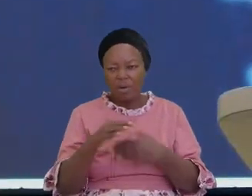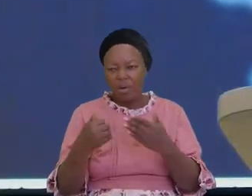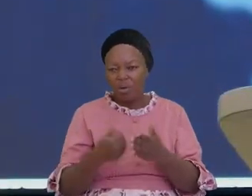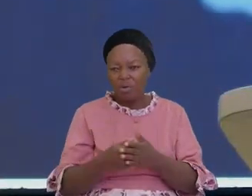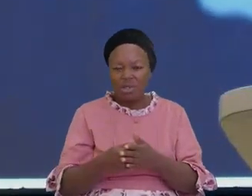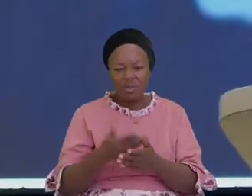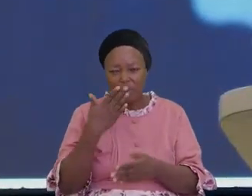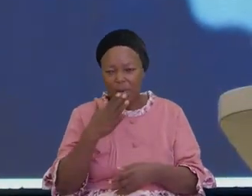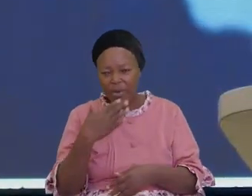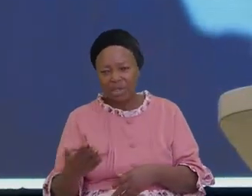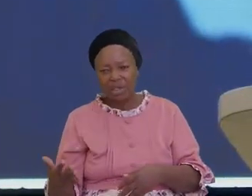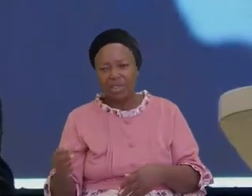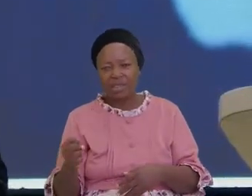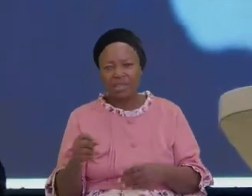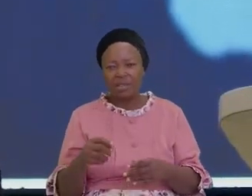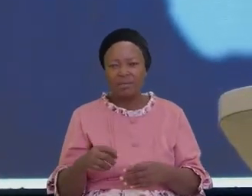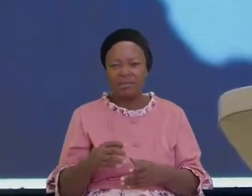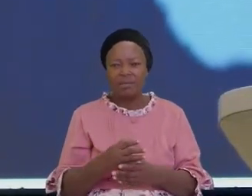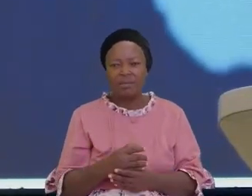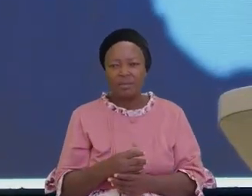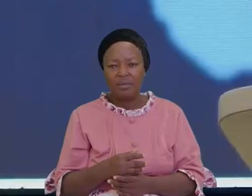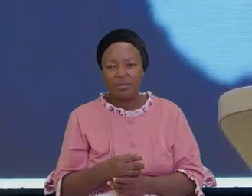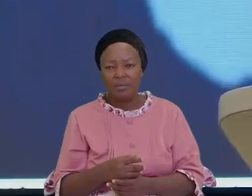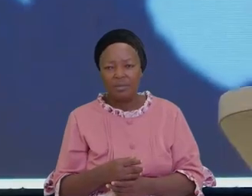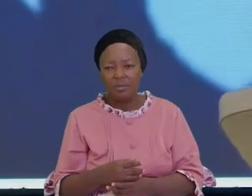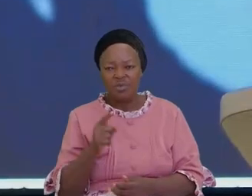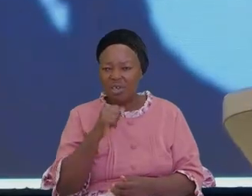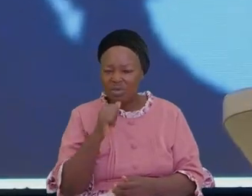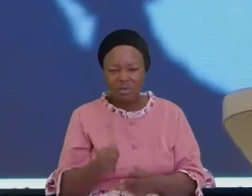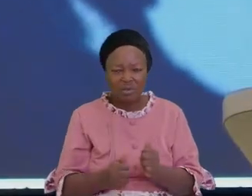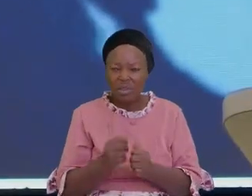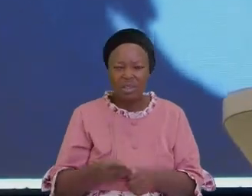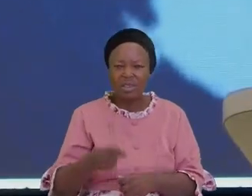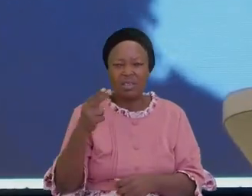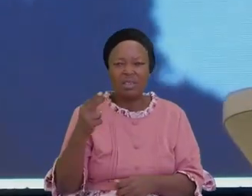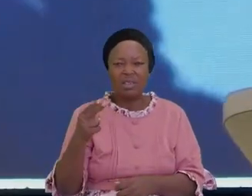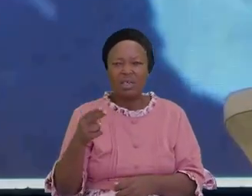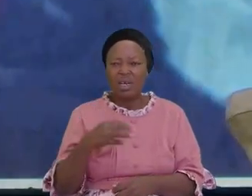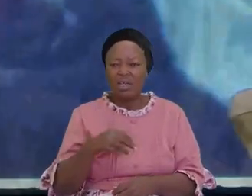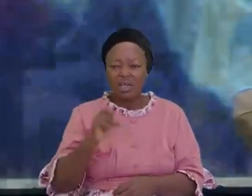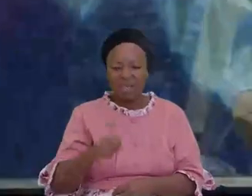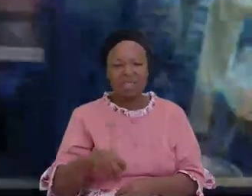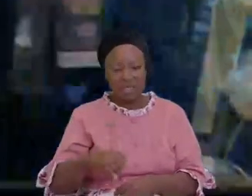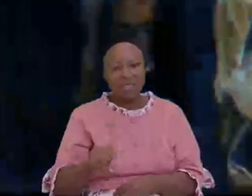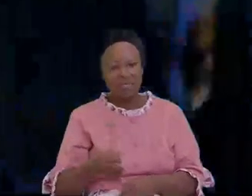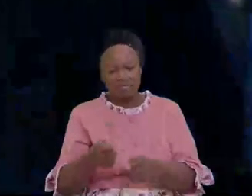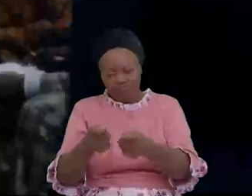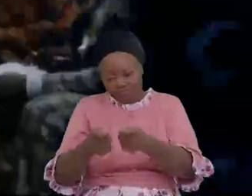par les ruses des femmes. Tu n'es pas assez haut et ils peuvent te